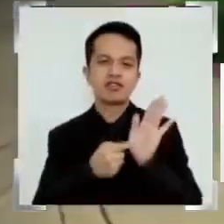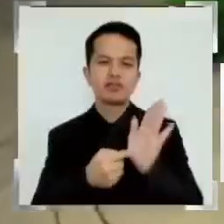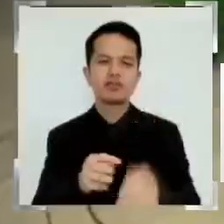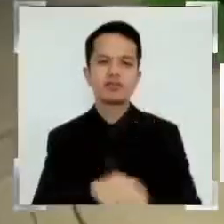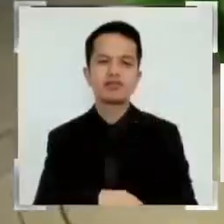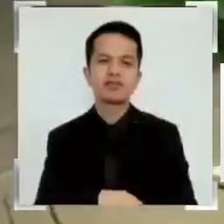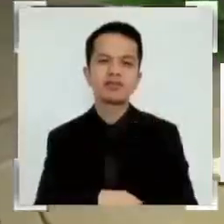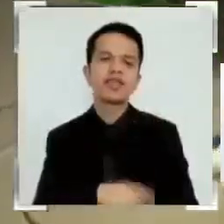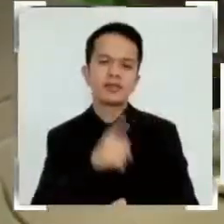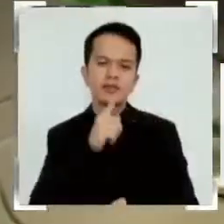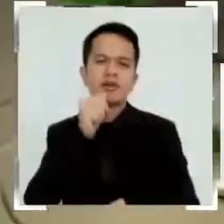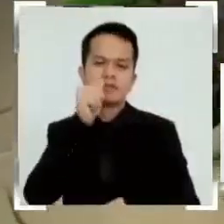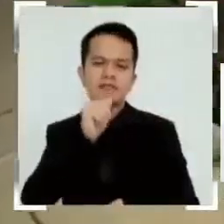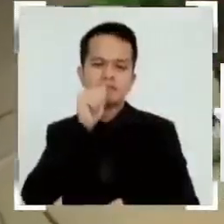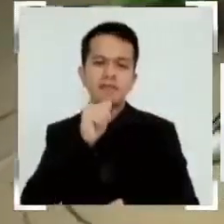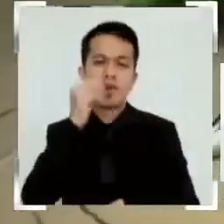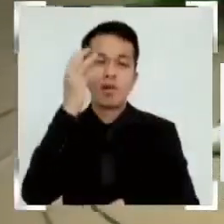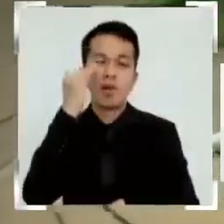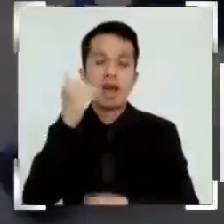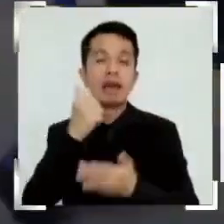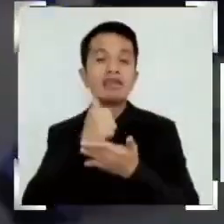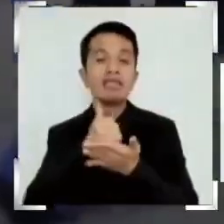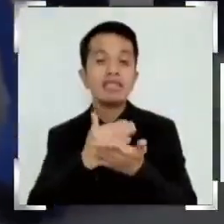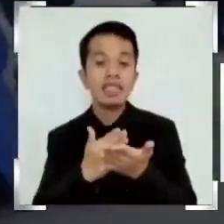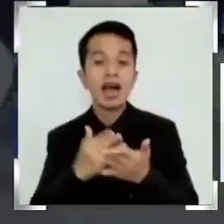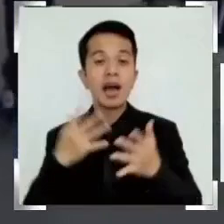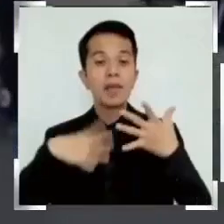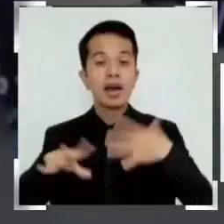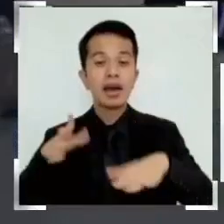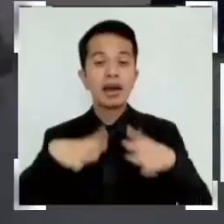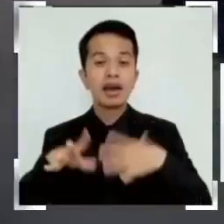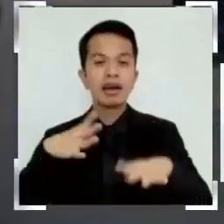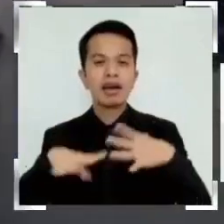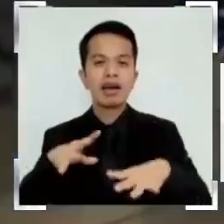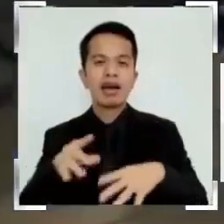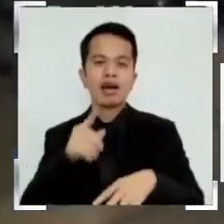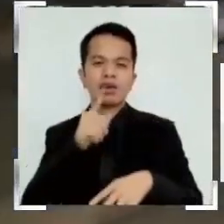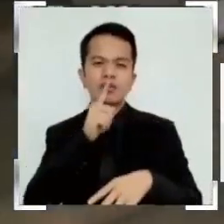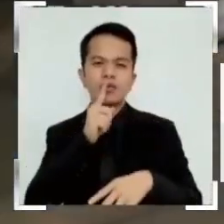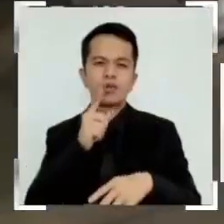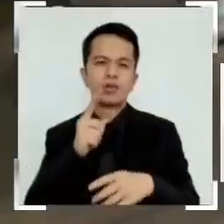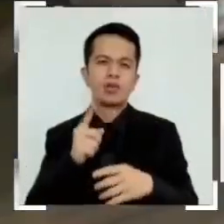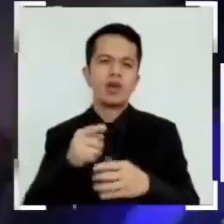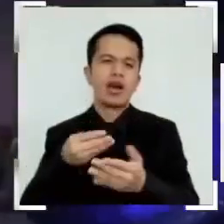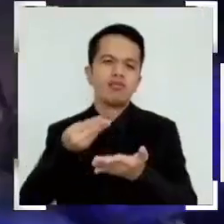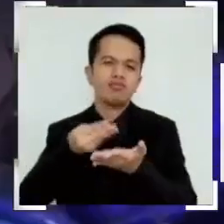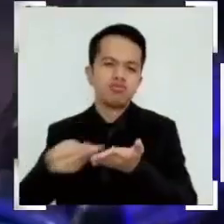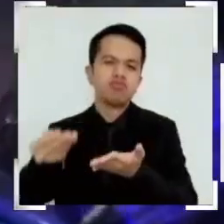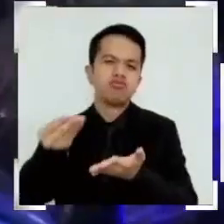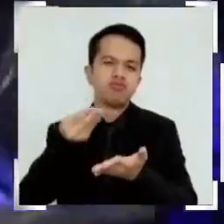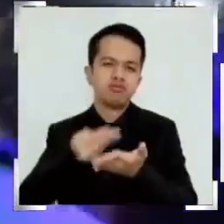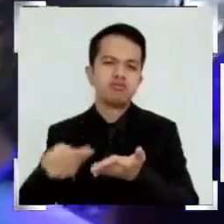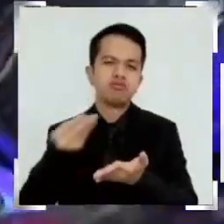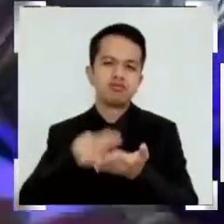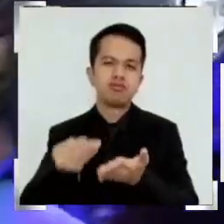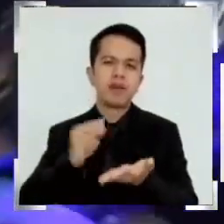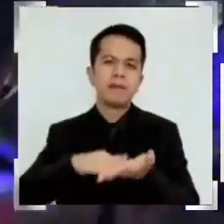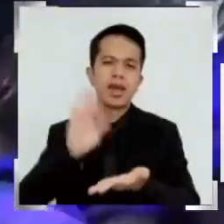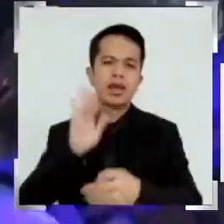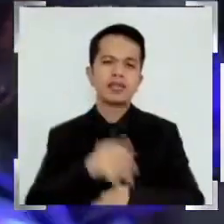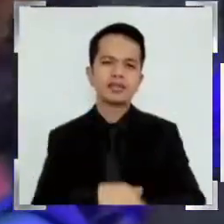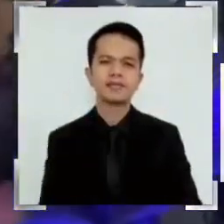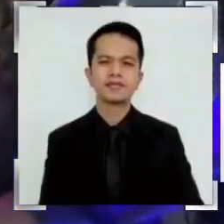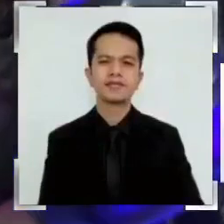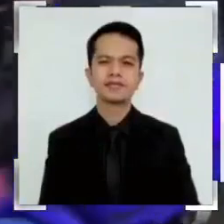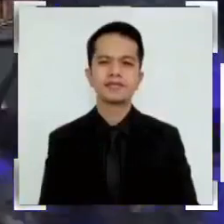talaga. Lalo't ilan sa kanilang mga costume, halatang ginastusan ng gusto. Kasi sinasali po namin ito sa